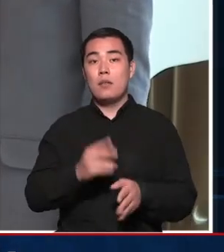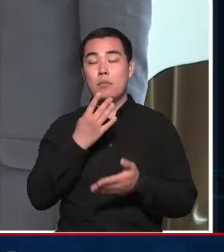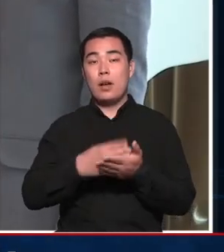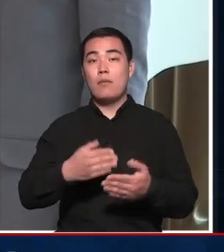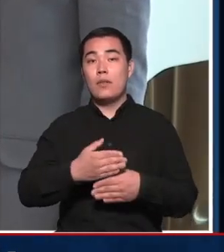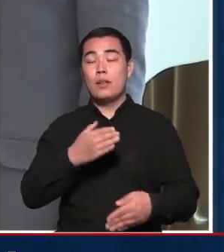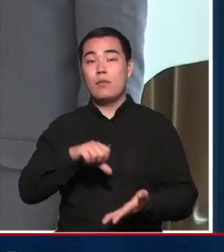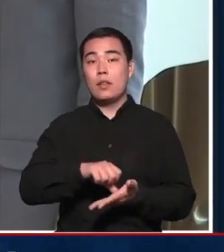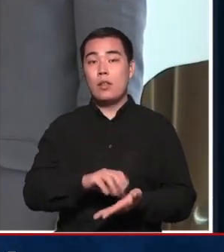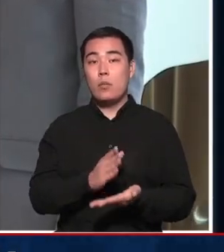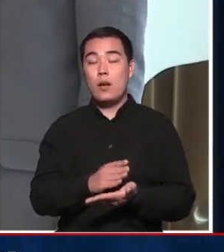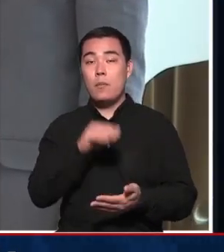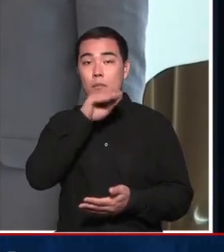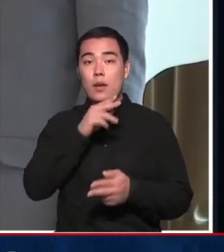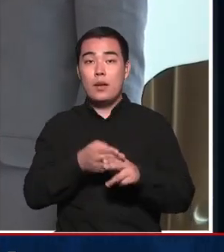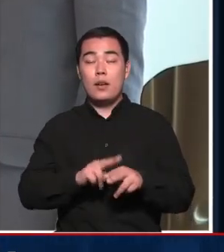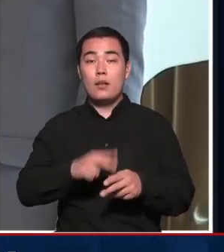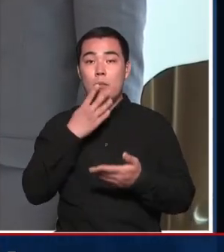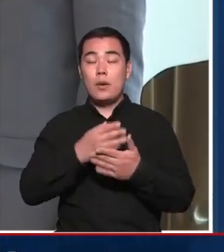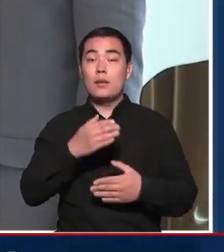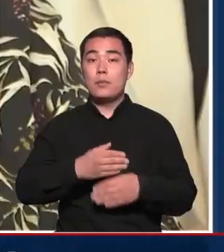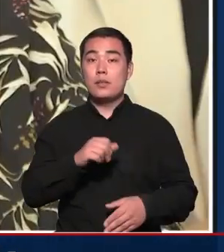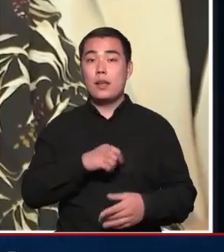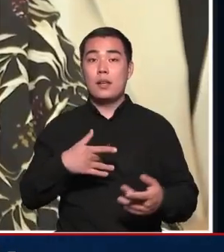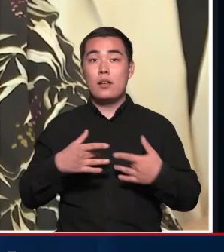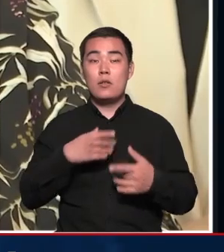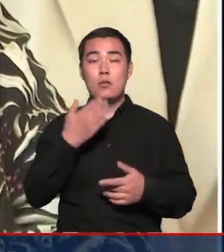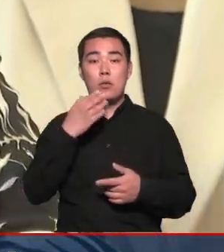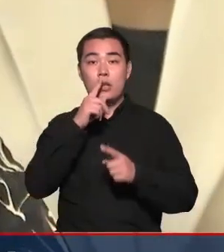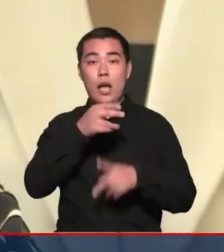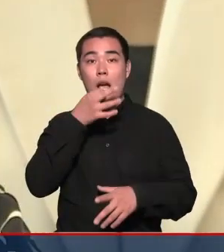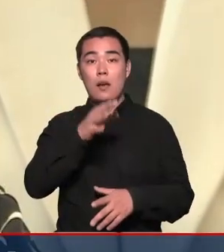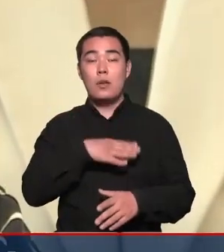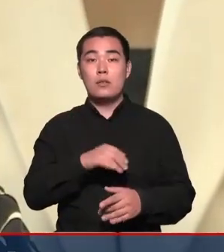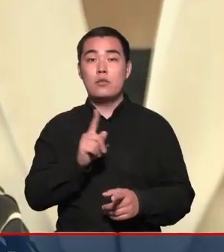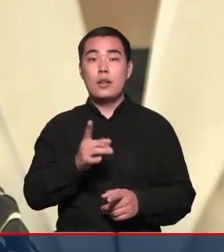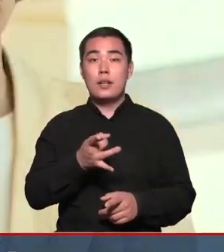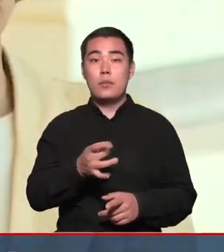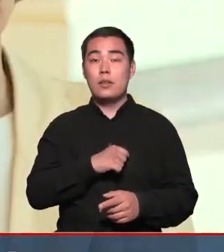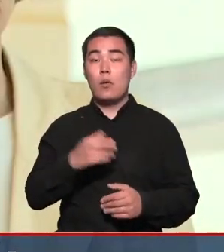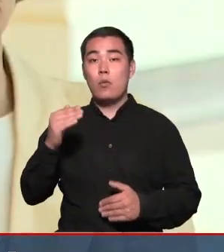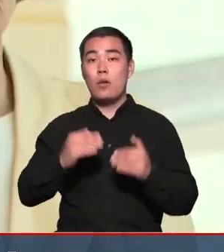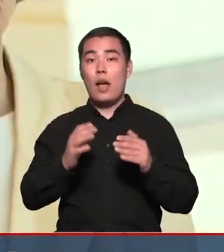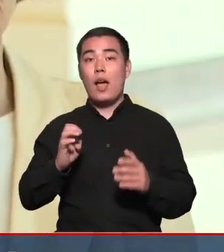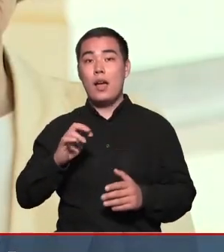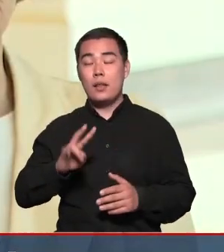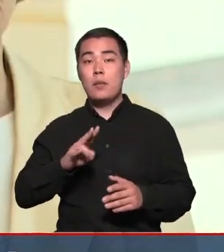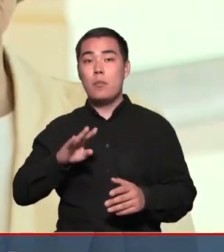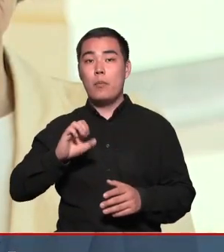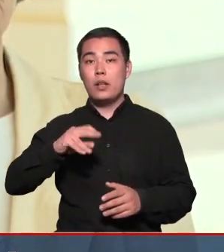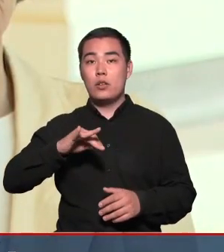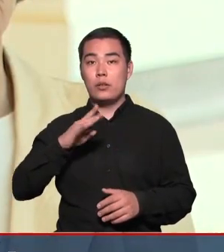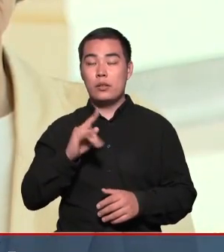өрбімек. Мамандар жалпы бұл қойылымды таңда оңайға түспейді деп отыр. Ол үшін тіпті республикалық деңгейде ән